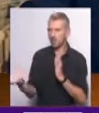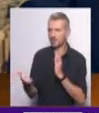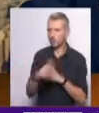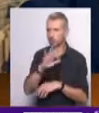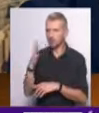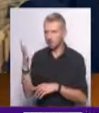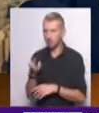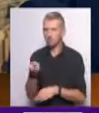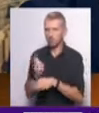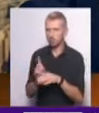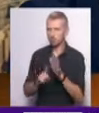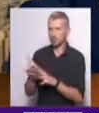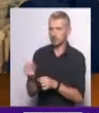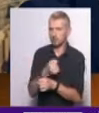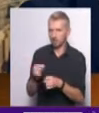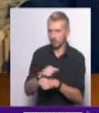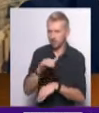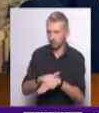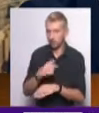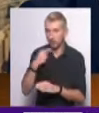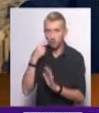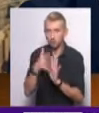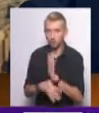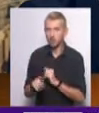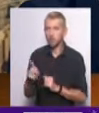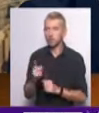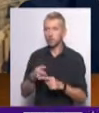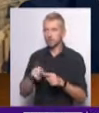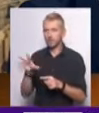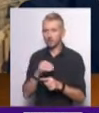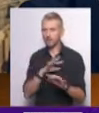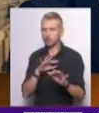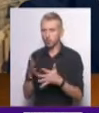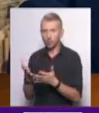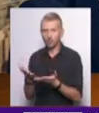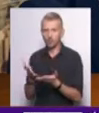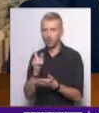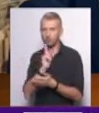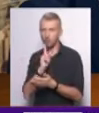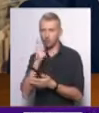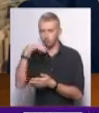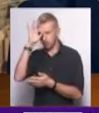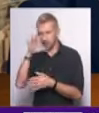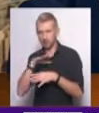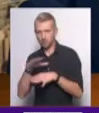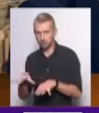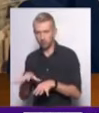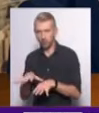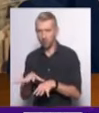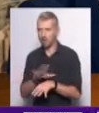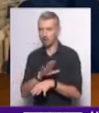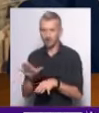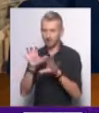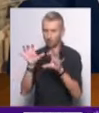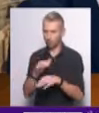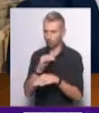і приходять, і починається бійка фактично. Тому що я так розумію, що це все відбулося, поки ще поліції не було, на недосить законному